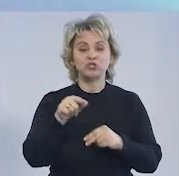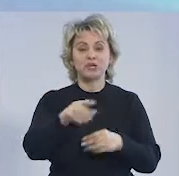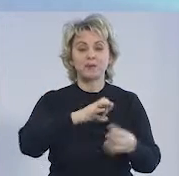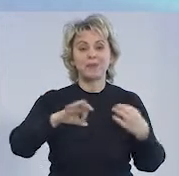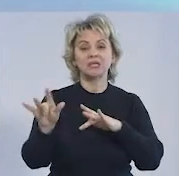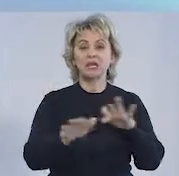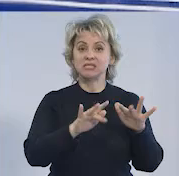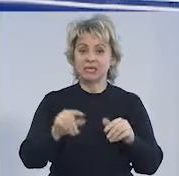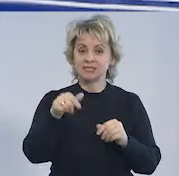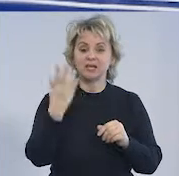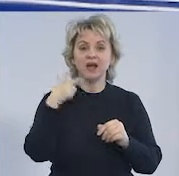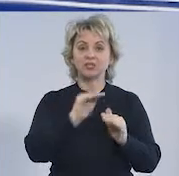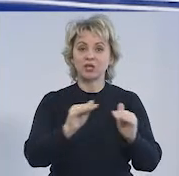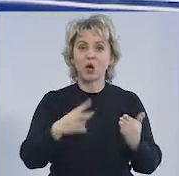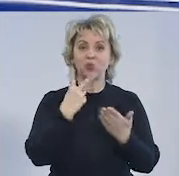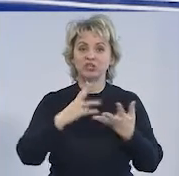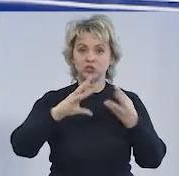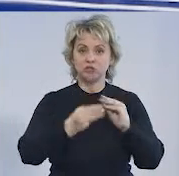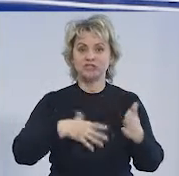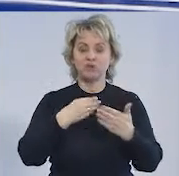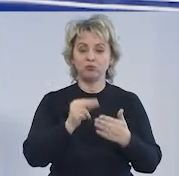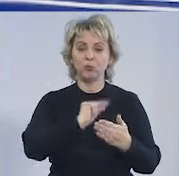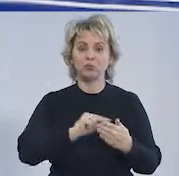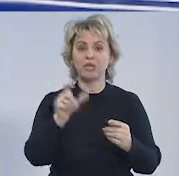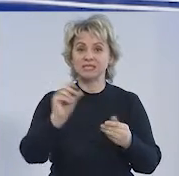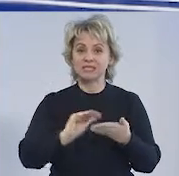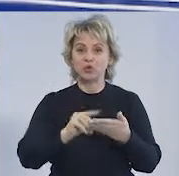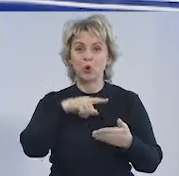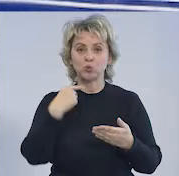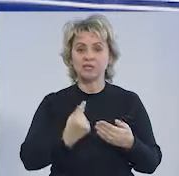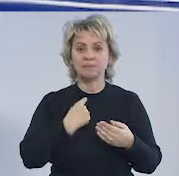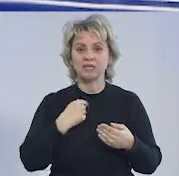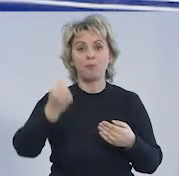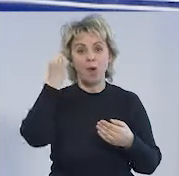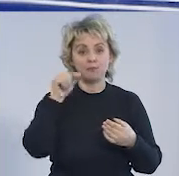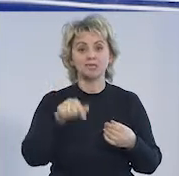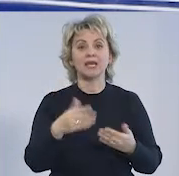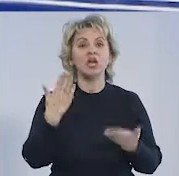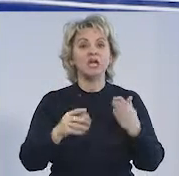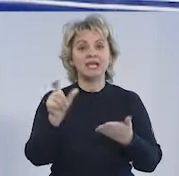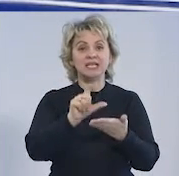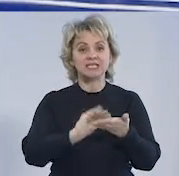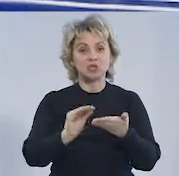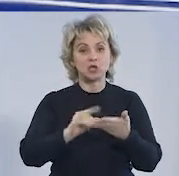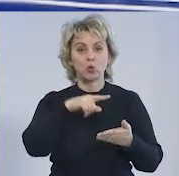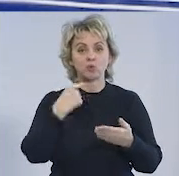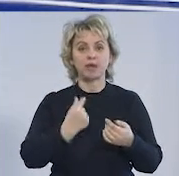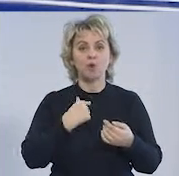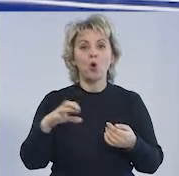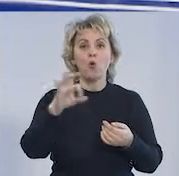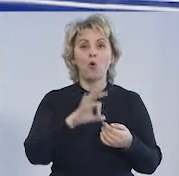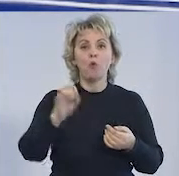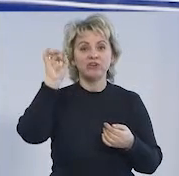проектной деятельности, когда ребята увидят результат своего труда, статью на русском языке достопримечательности или статью на русском языке